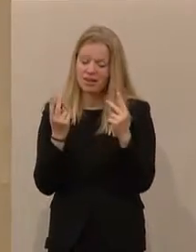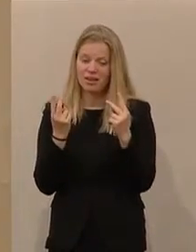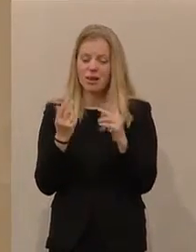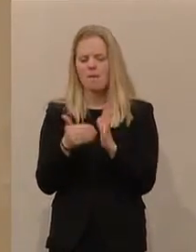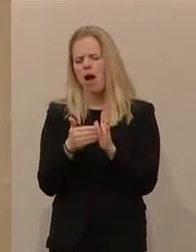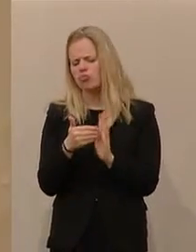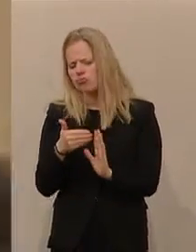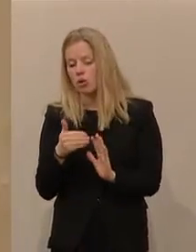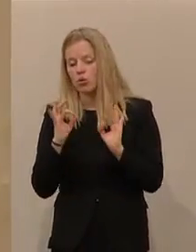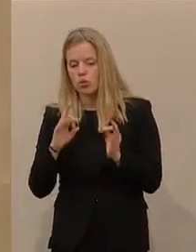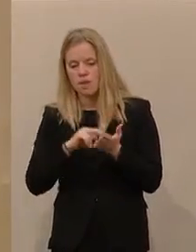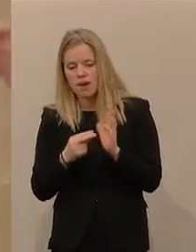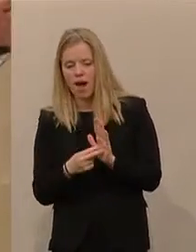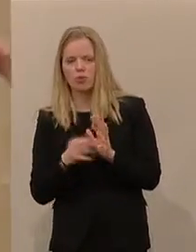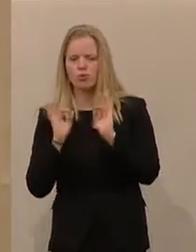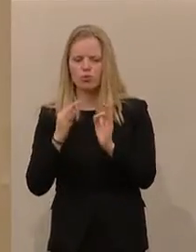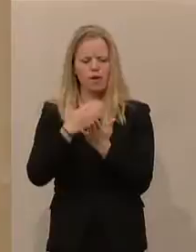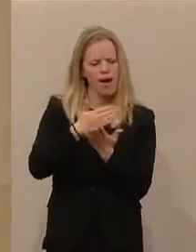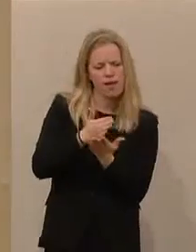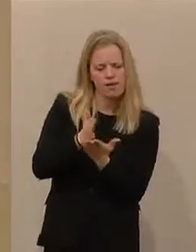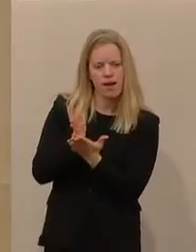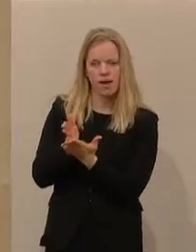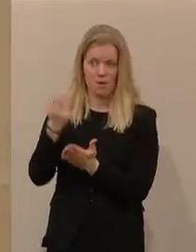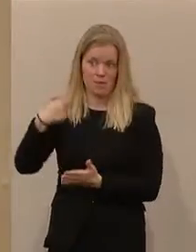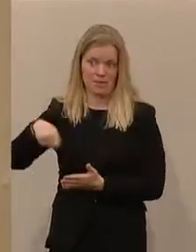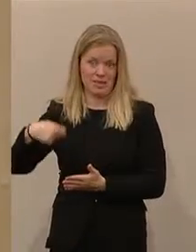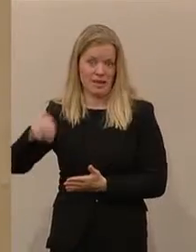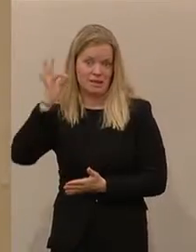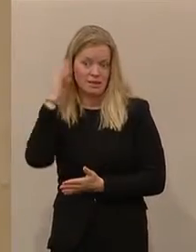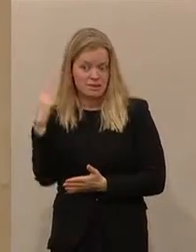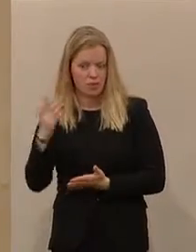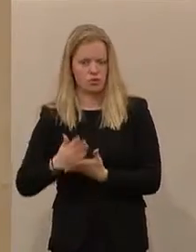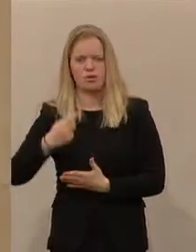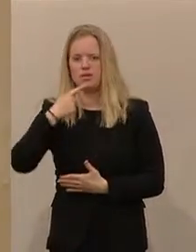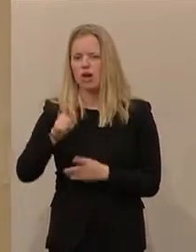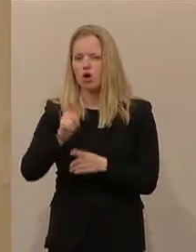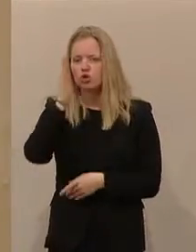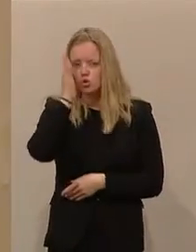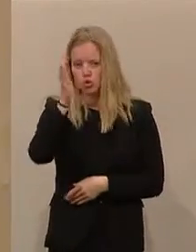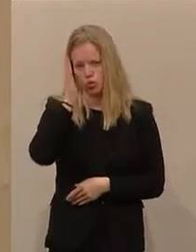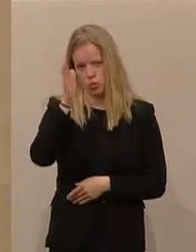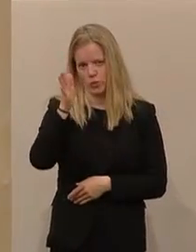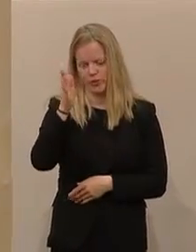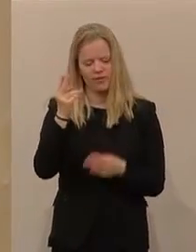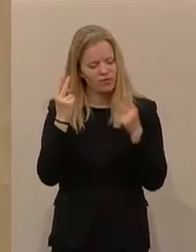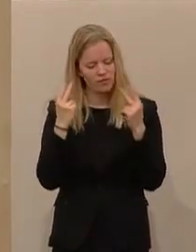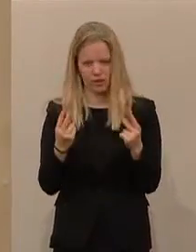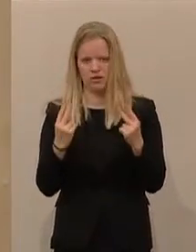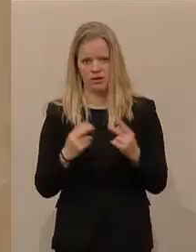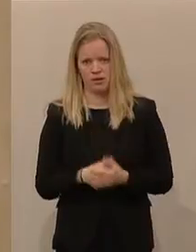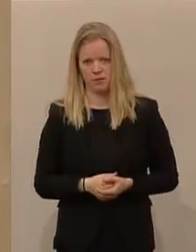dass es eine gute Einteilung gibt und wie die Präsidentin schon gesagt hat, auch in der Zukunft es sehr, sehr wichtig